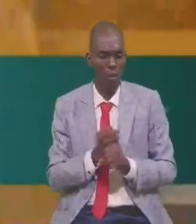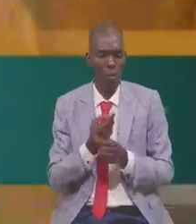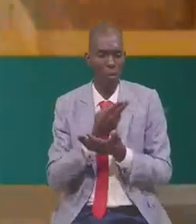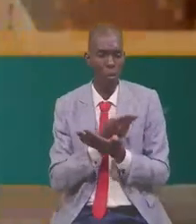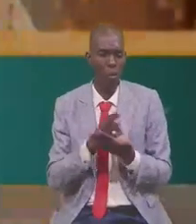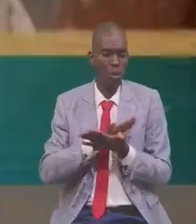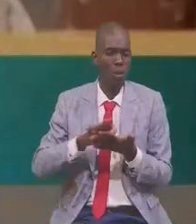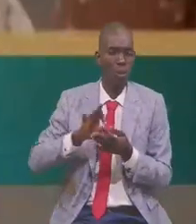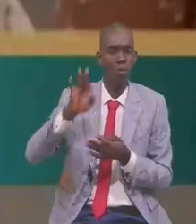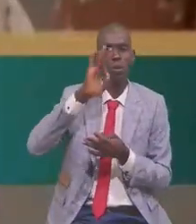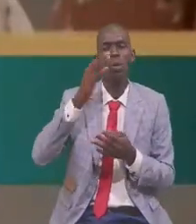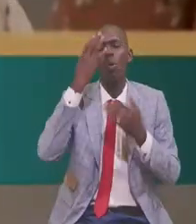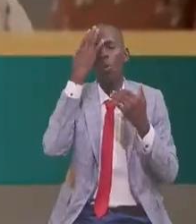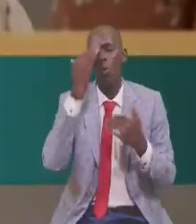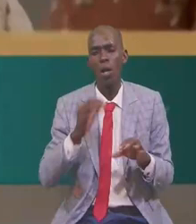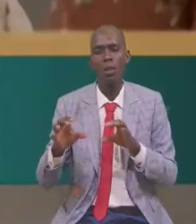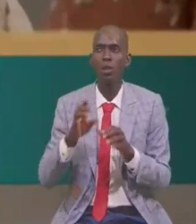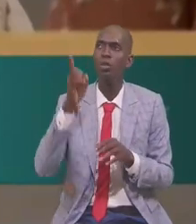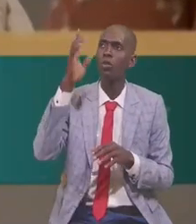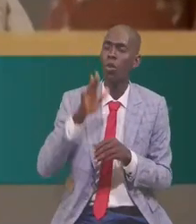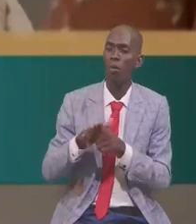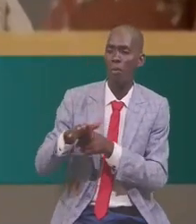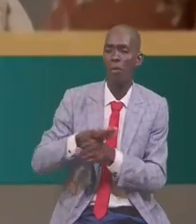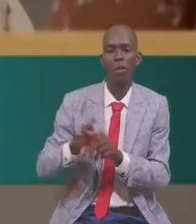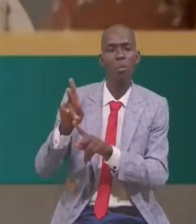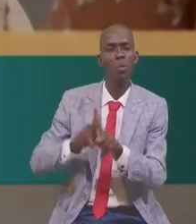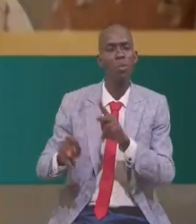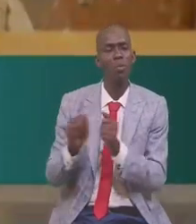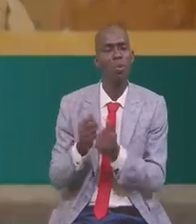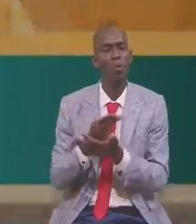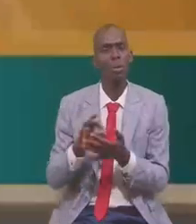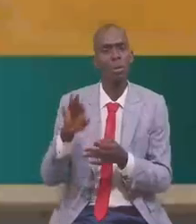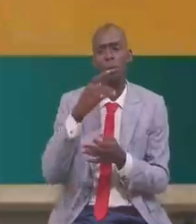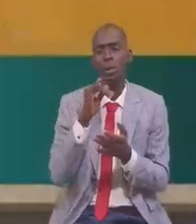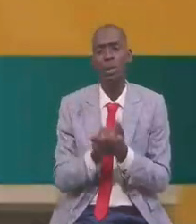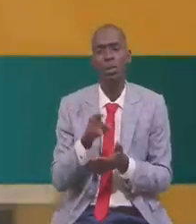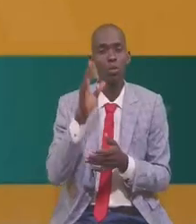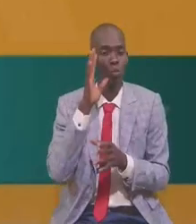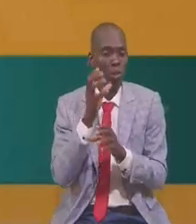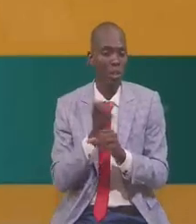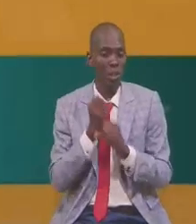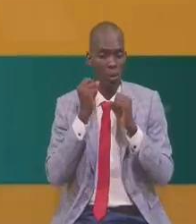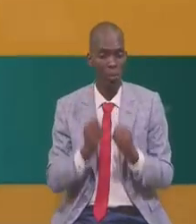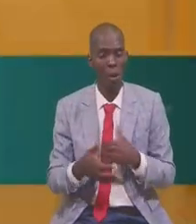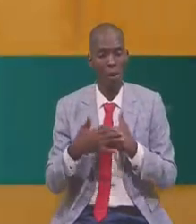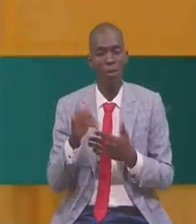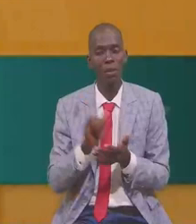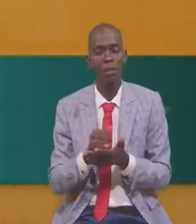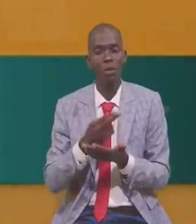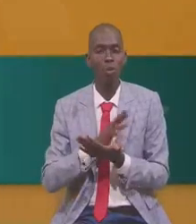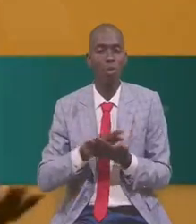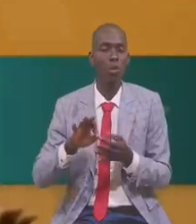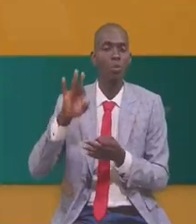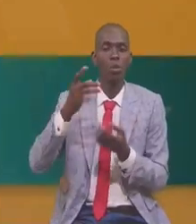Pourquoi Dieu les a-t-il remplis du Saint-Esprit? Vous recevrez la puissance. Le Saint-Esprit survenant sur vous. Et vous serez